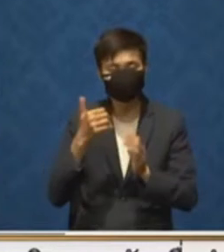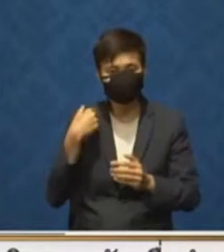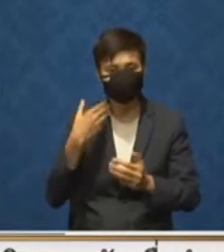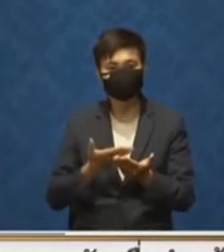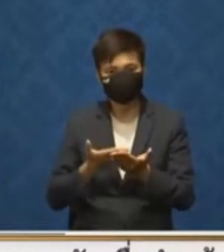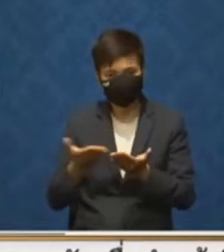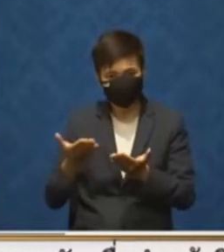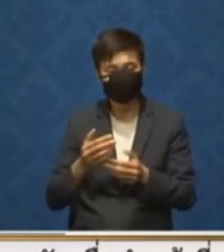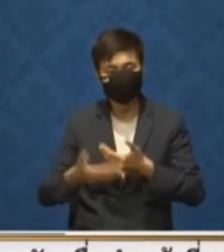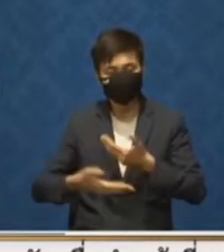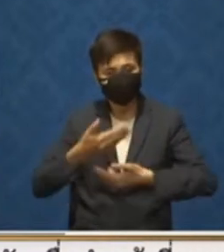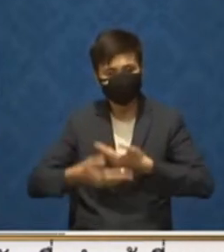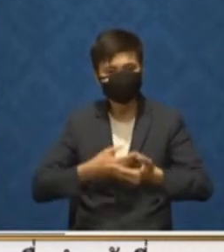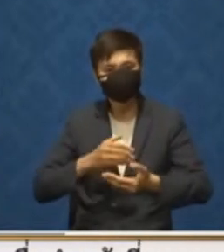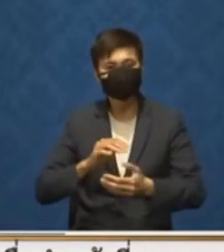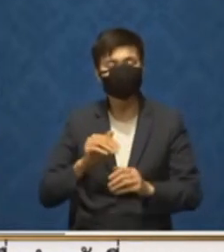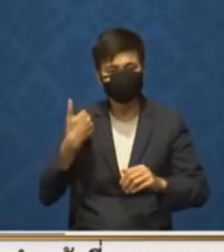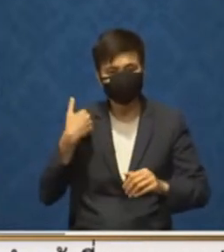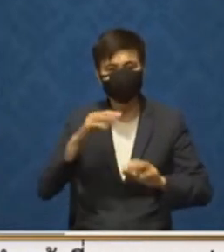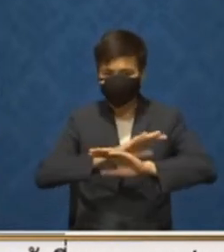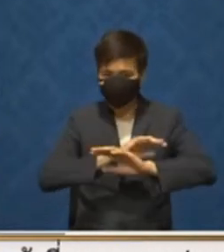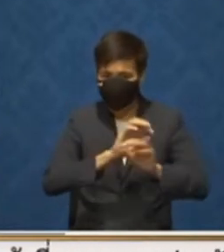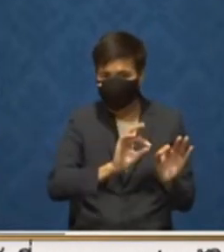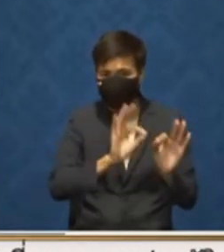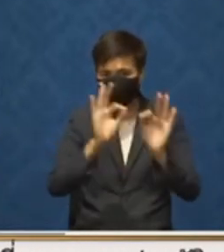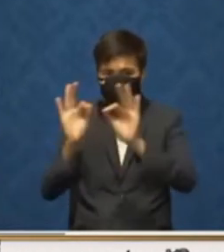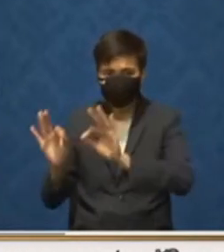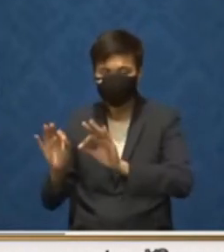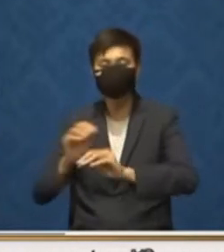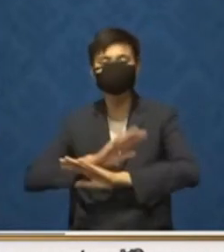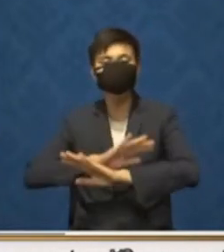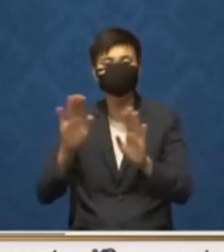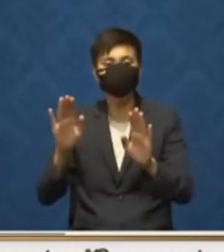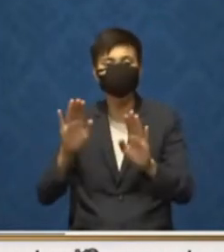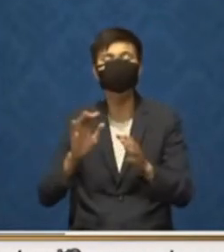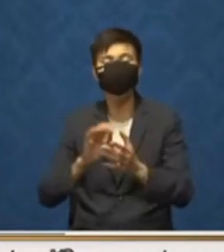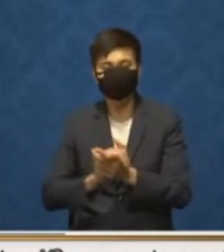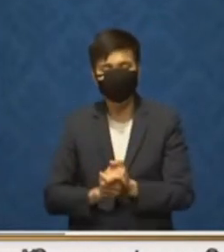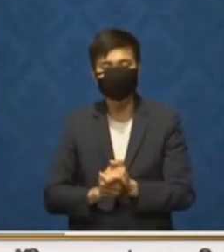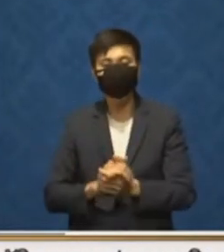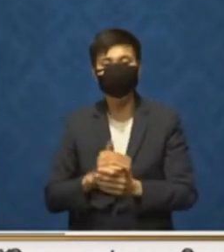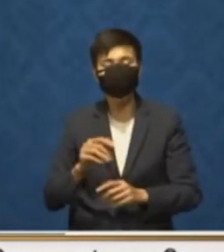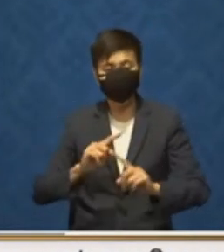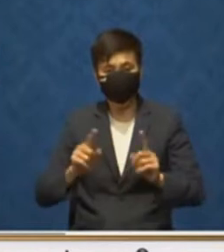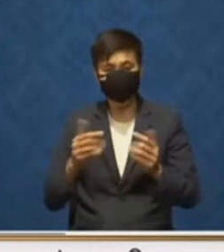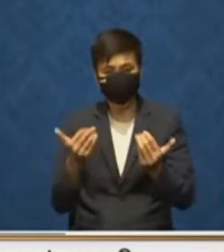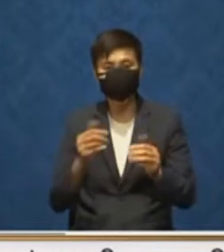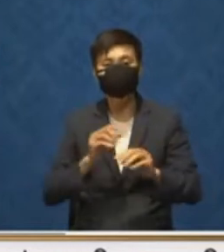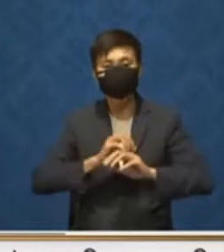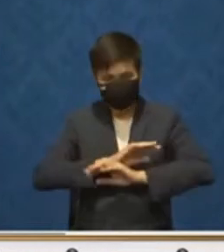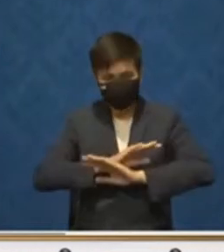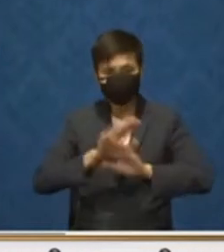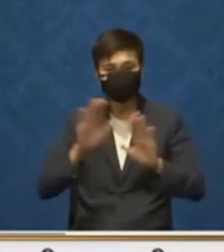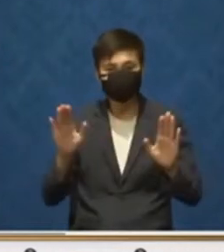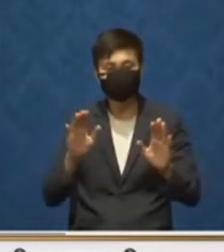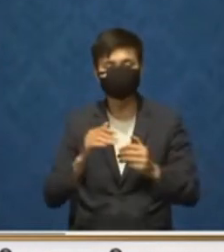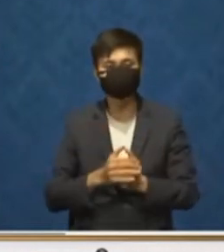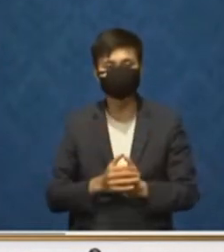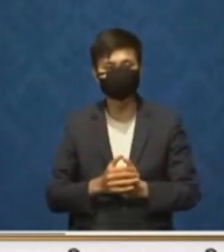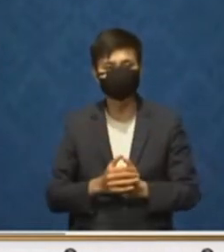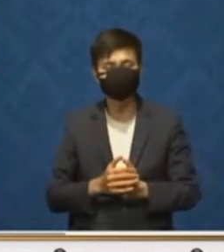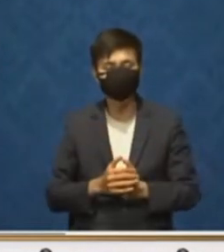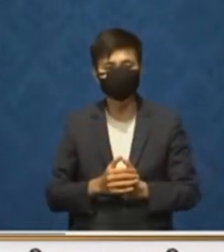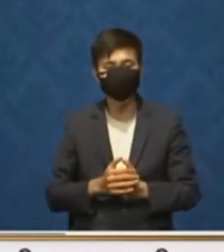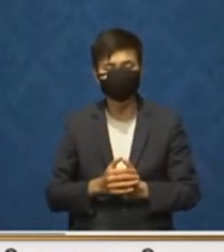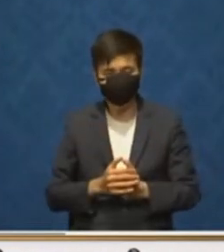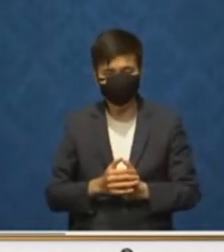เอ่อเลื่อนนะครับแล้วก็ยกเลิกไปแต่ว่าผู้เงินยังอยู่เหมือนเดิมเพราะว่าพอมีการยกเลิกไปแล้วนะครับในเบื้องต้นตอน